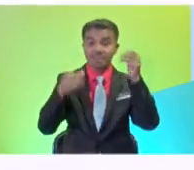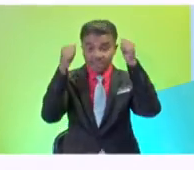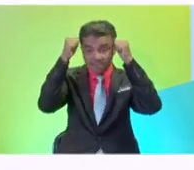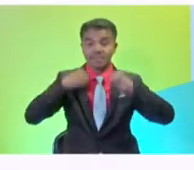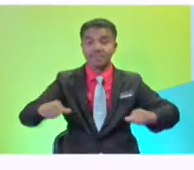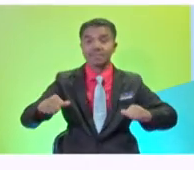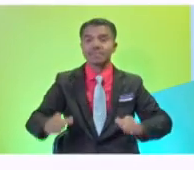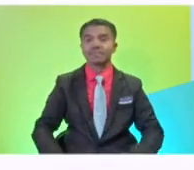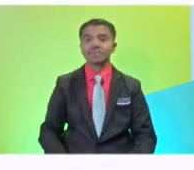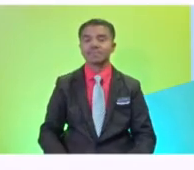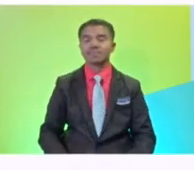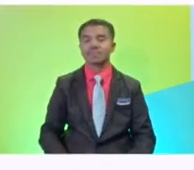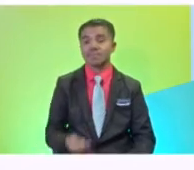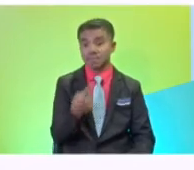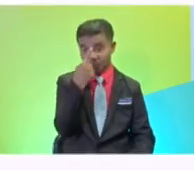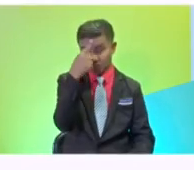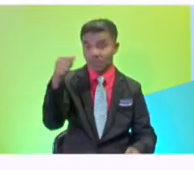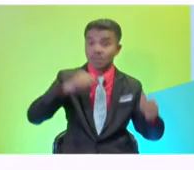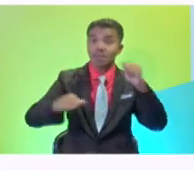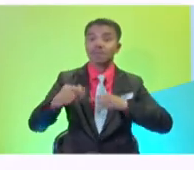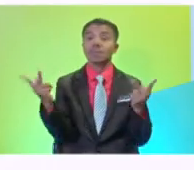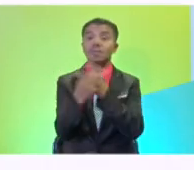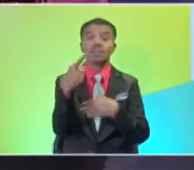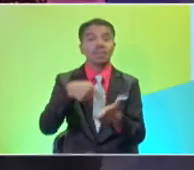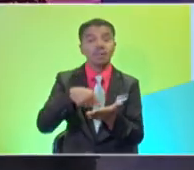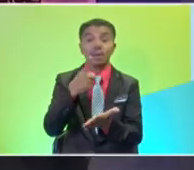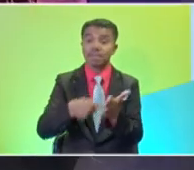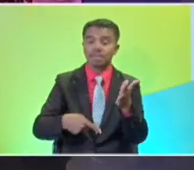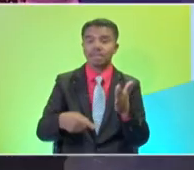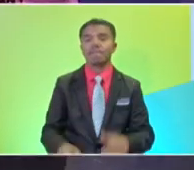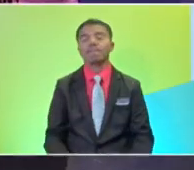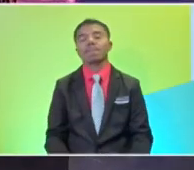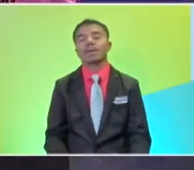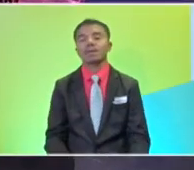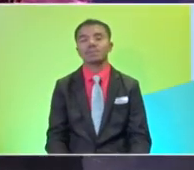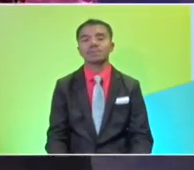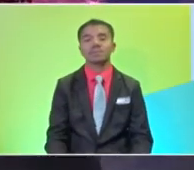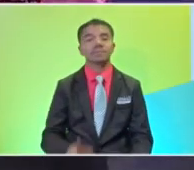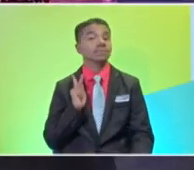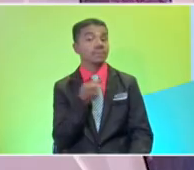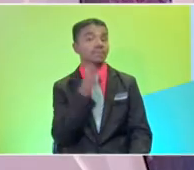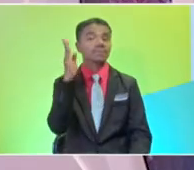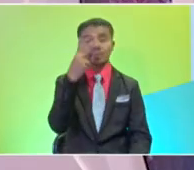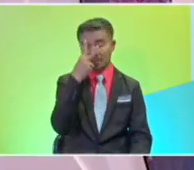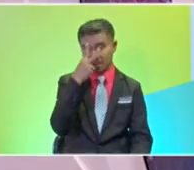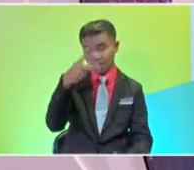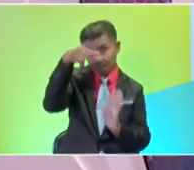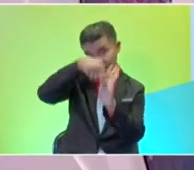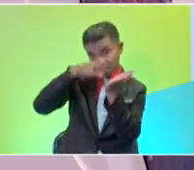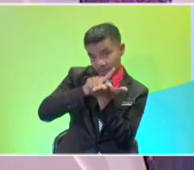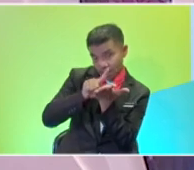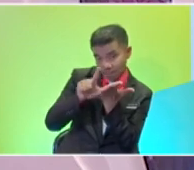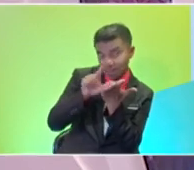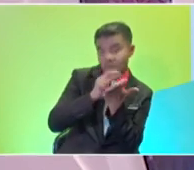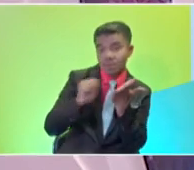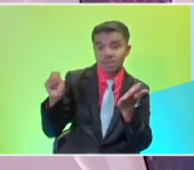slot kali ini apakah yang Ustazah akan kongsikan okey Aiman insya-allah pada slide ini kita akan tengok Bagaimana pelaporan PBD bahasa Arab kita buat berdasarkan aktiviti tadi